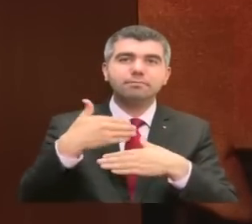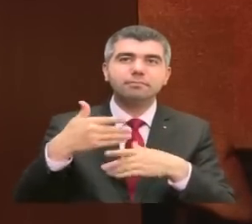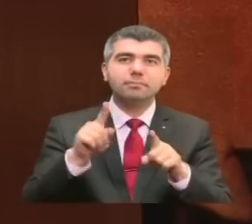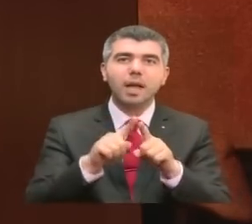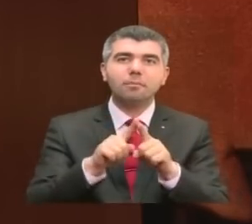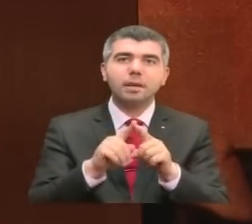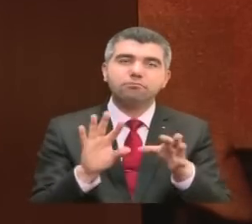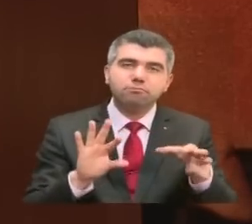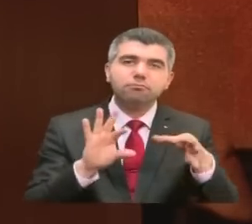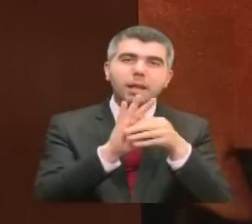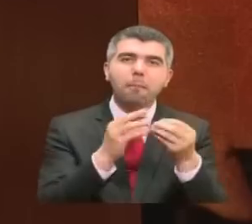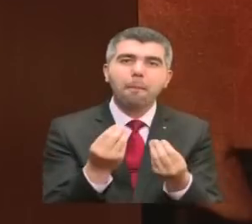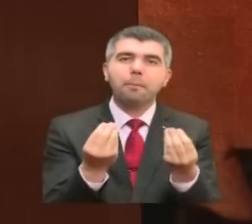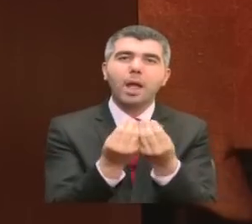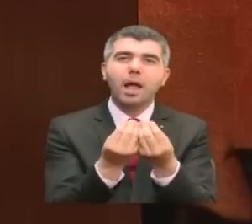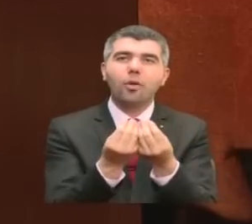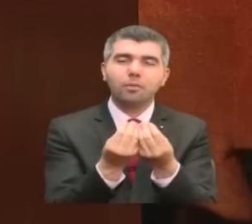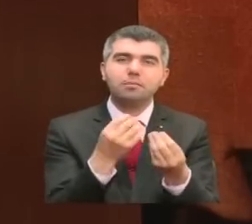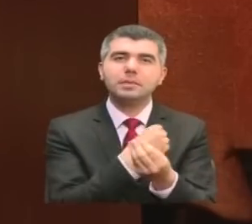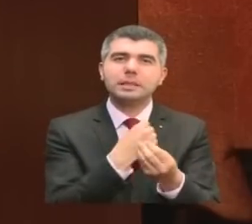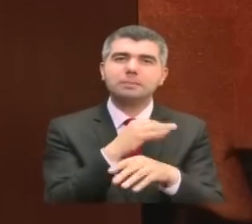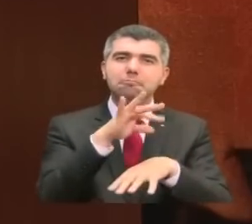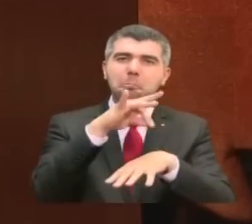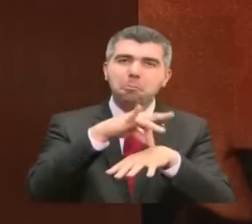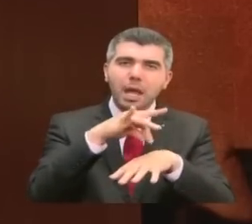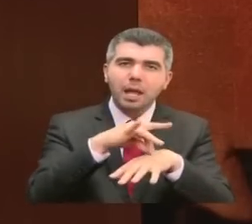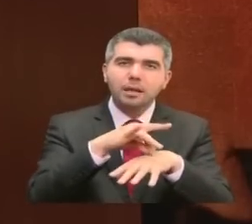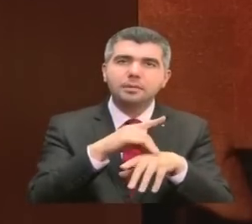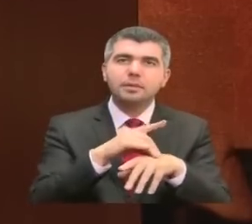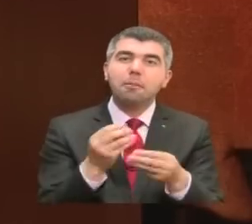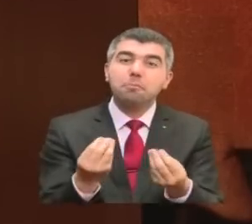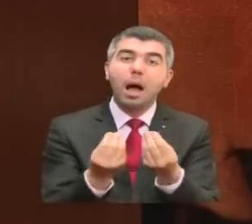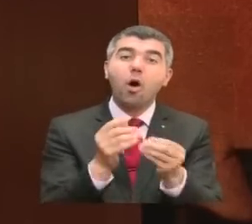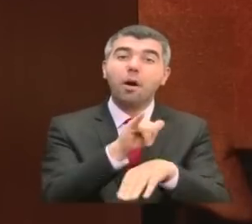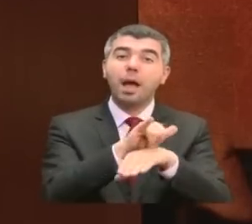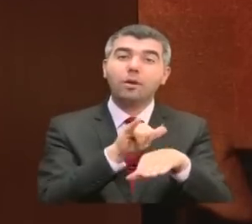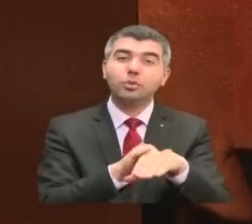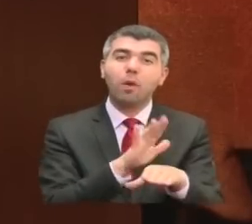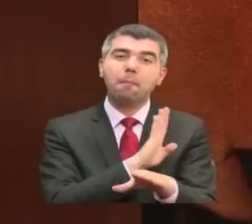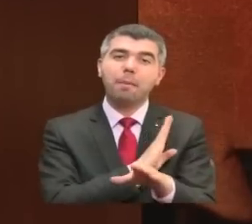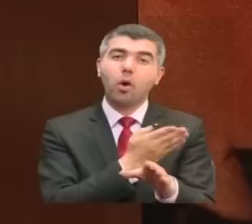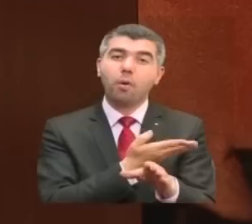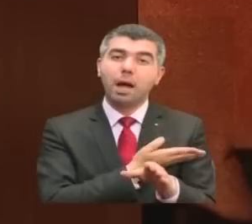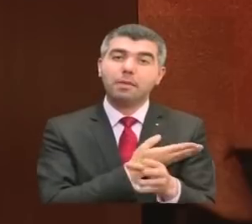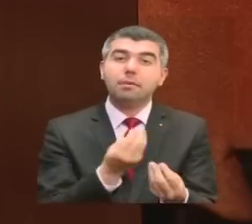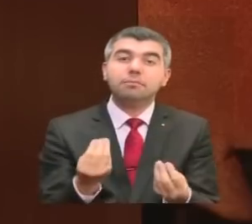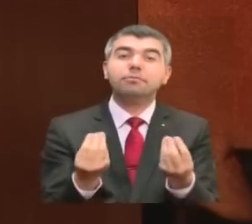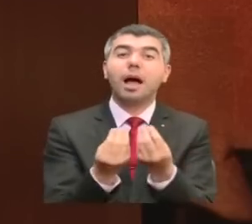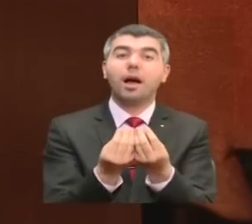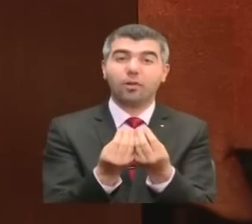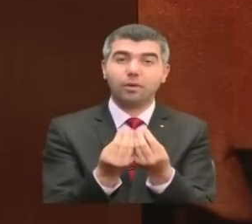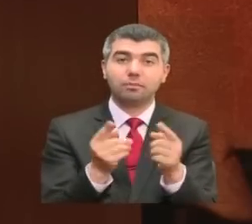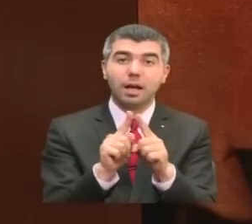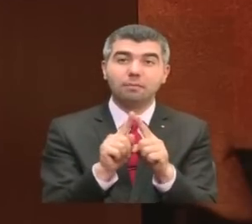نظام التامين الاجباري الاساسي على المرض الابوين الشريطه ان يتحملا واجب